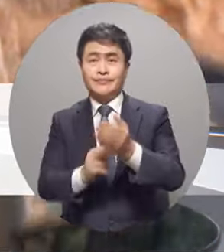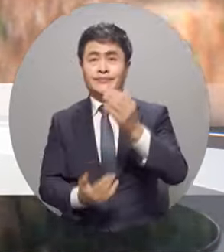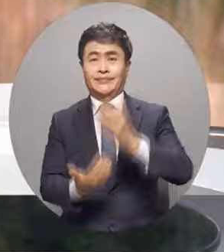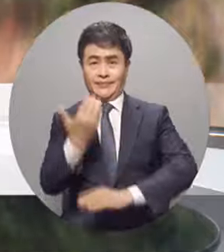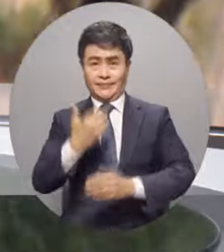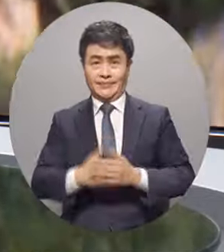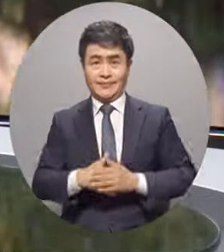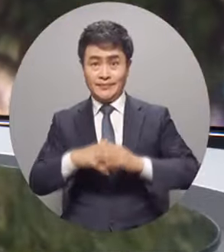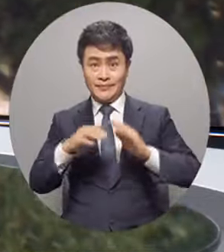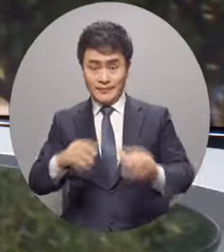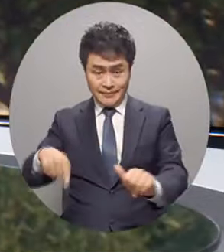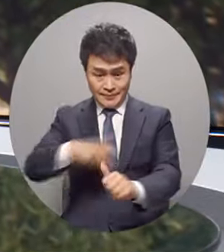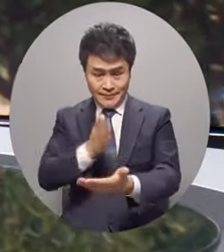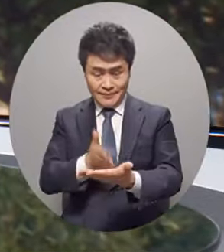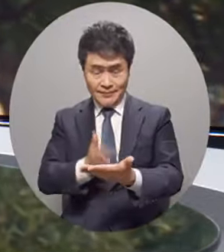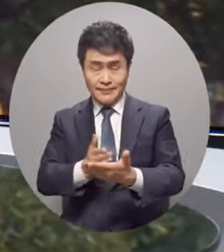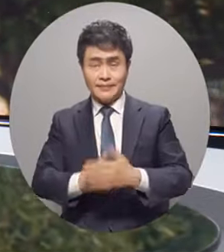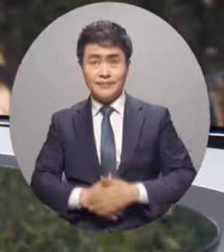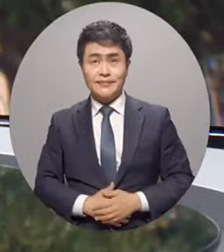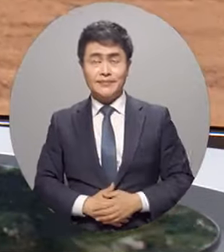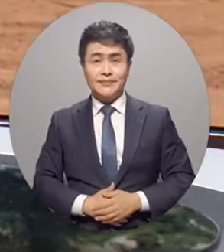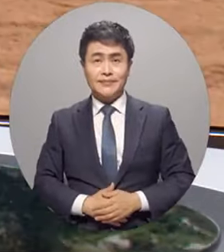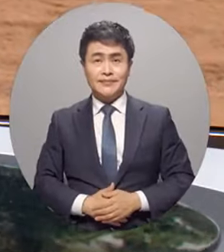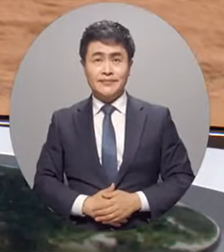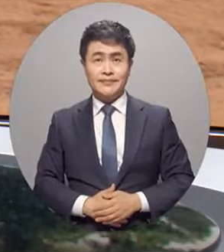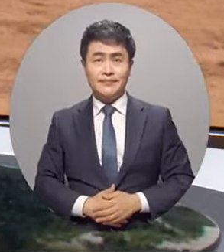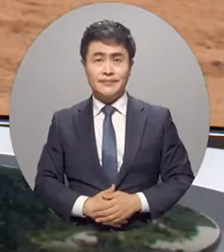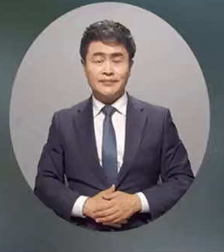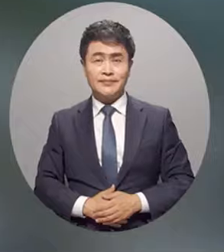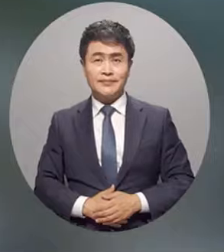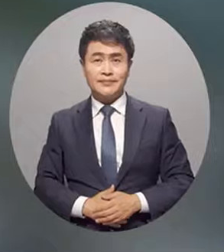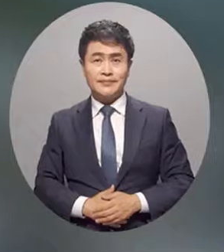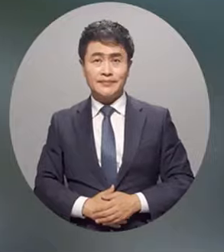발생합니다. 임지은 기자가 취재했습니다.